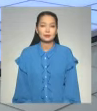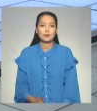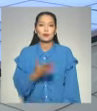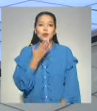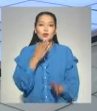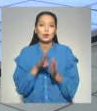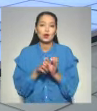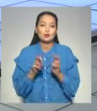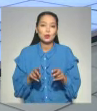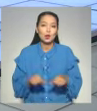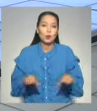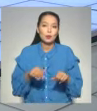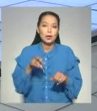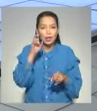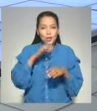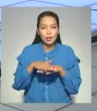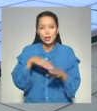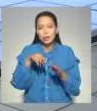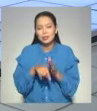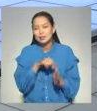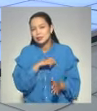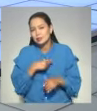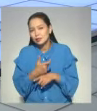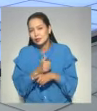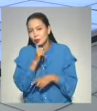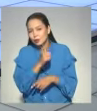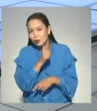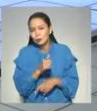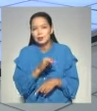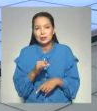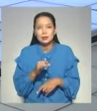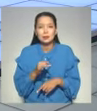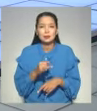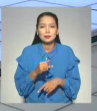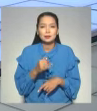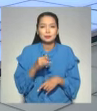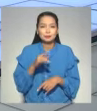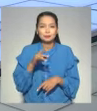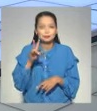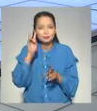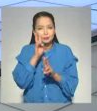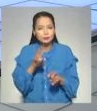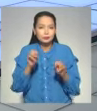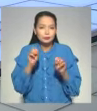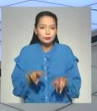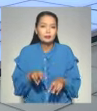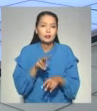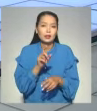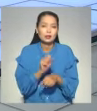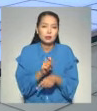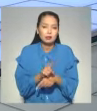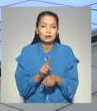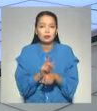Ұлттық қауіпсіздік комитеті ел ішінде ең құпия, әрі екінің бірі тани бермейтін жасақтың арнайы тапсырмалар мен